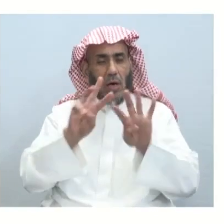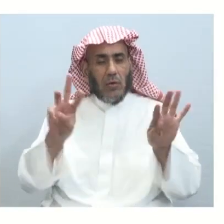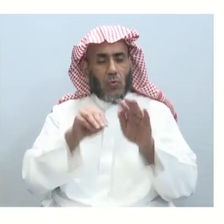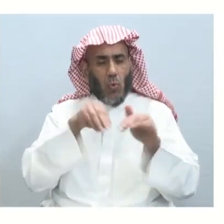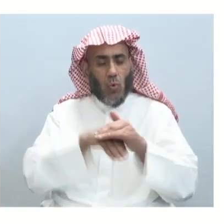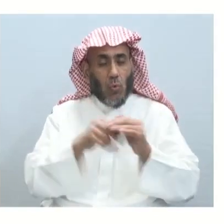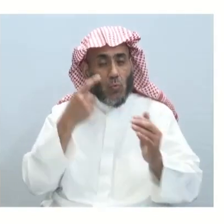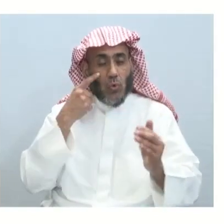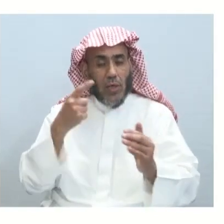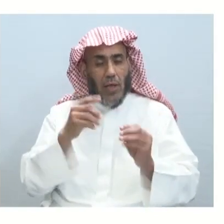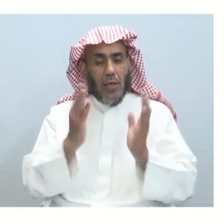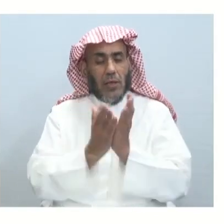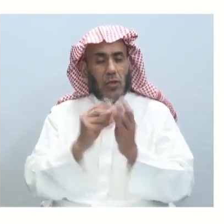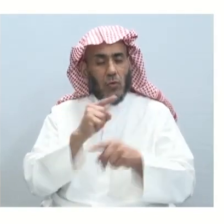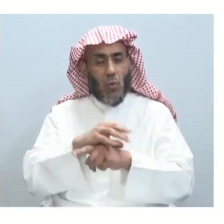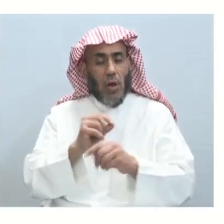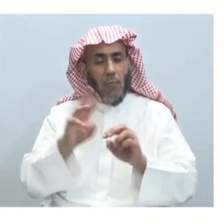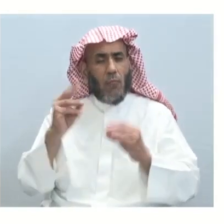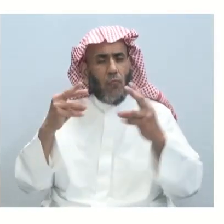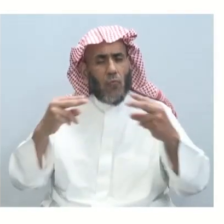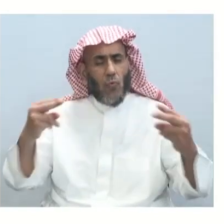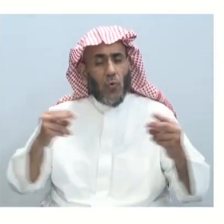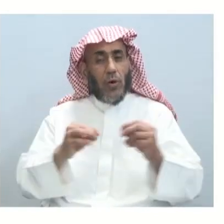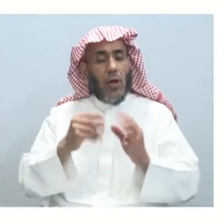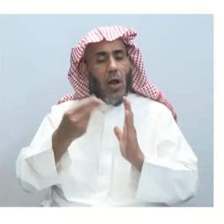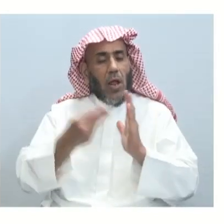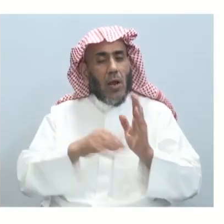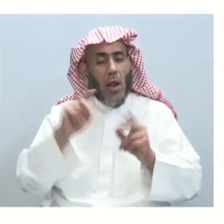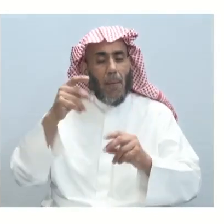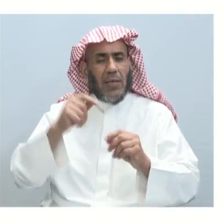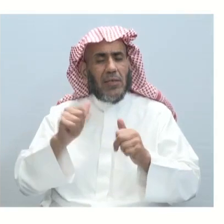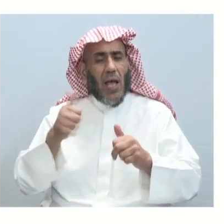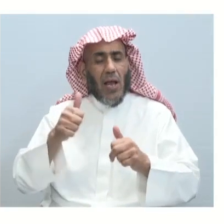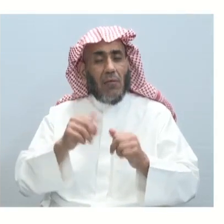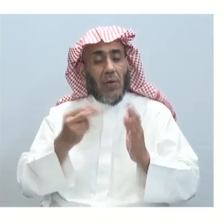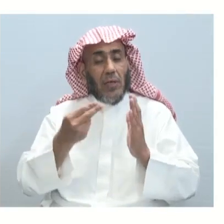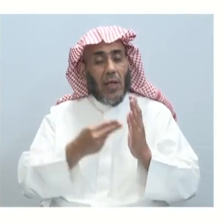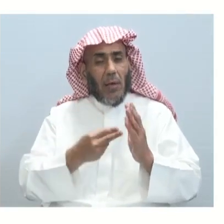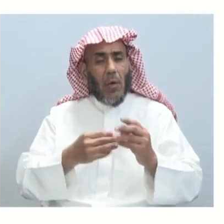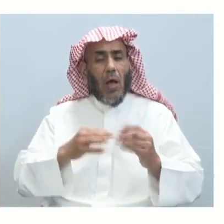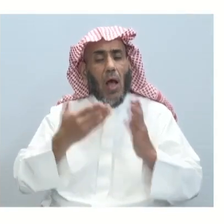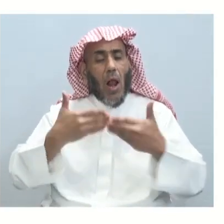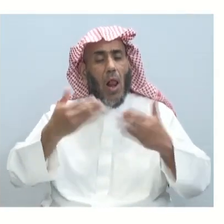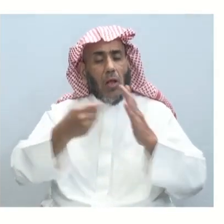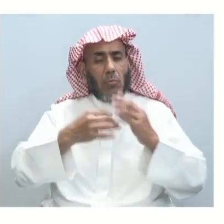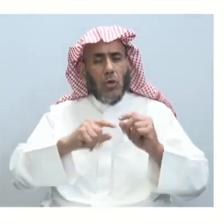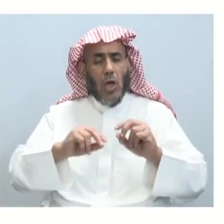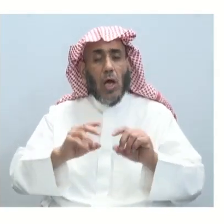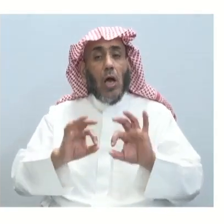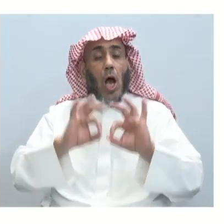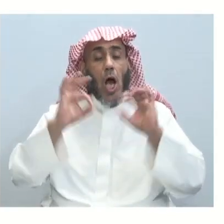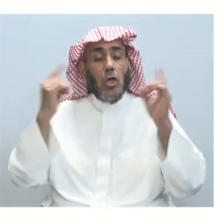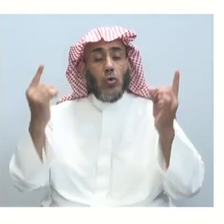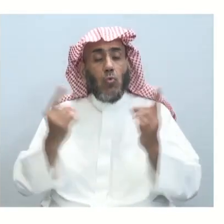ايضا الدخول ومشاهده هذا الدرس فنون النثر العباسي اولا او الف الكتابه الادبيه الشموليه طبعا هناك كتاب